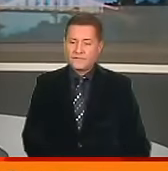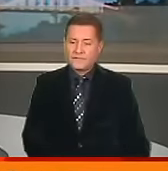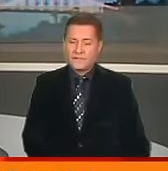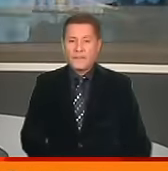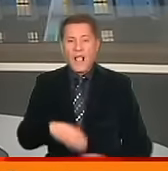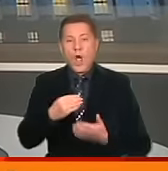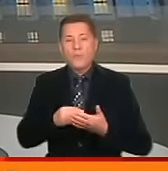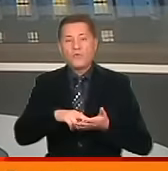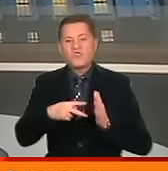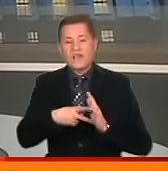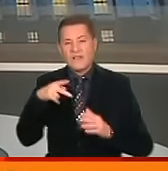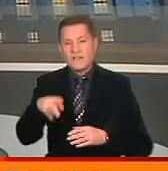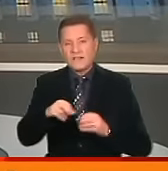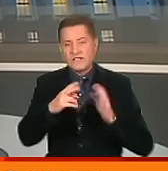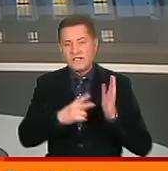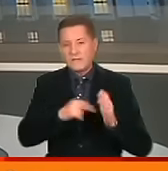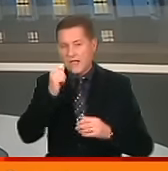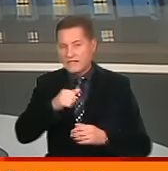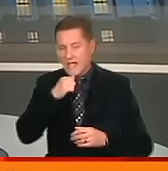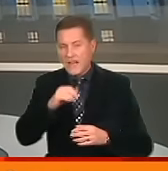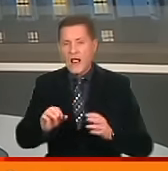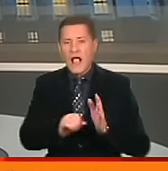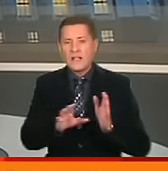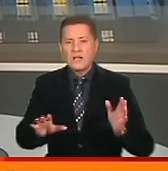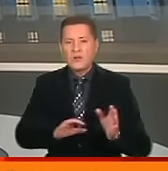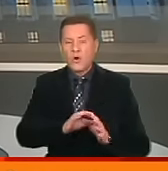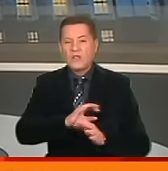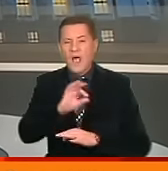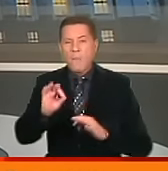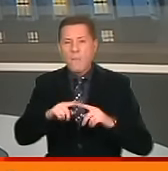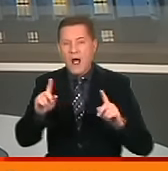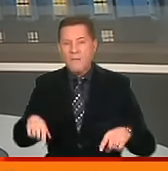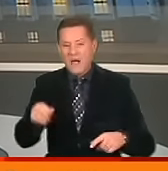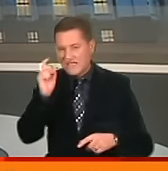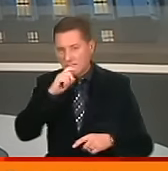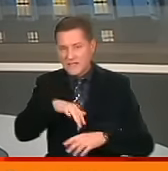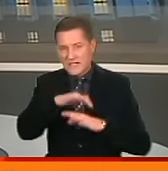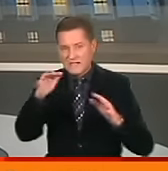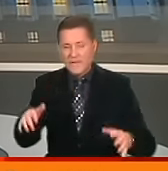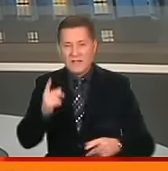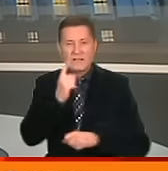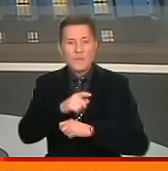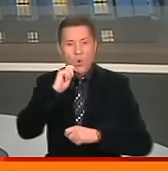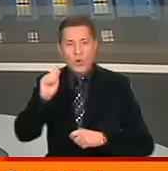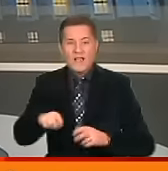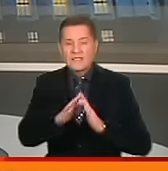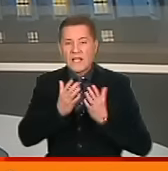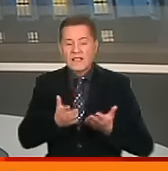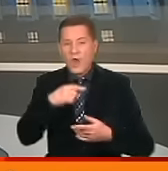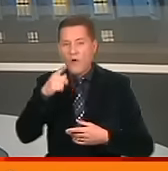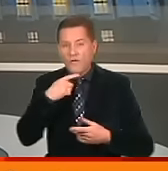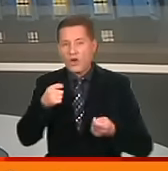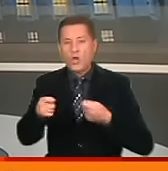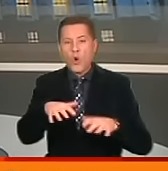Бюджет на 2017 рік, електронна мапа, сміттєзвалищ та заборона українських книг. Про це все сьогодні говорили